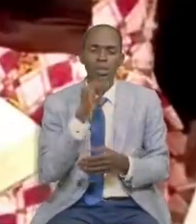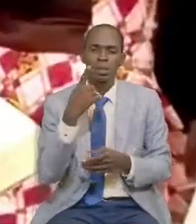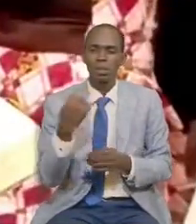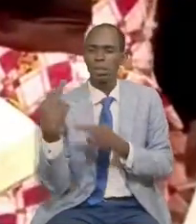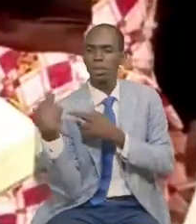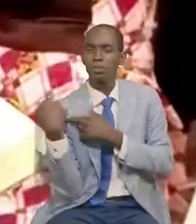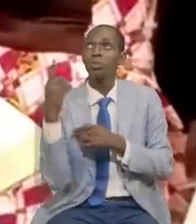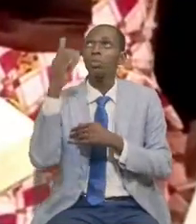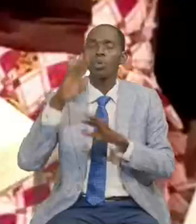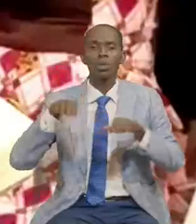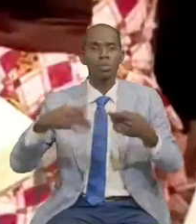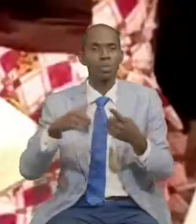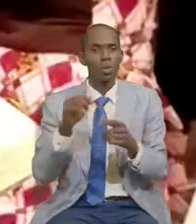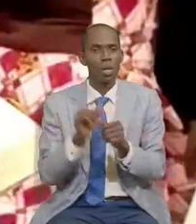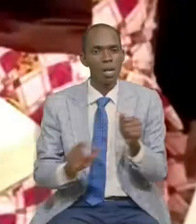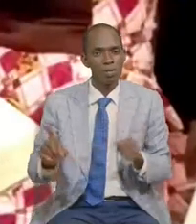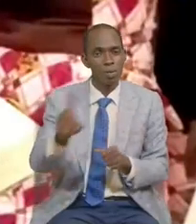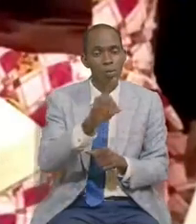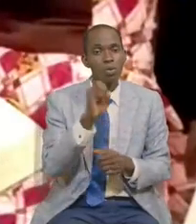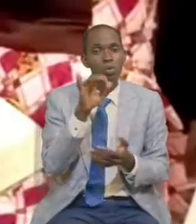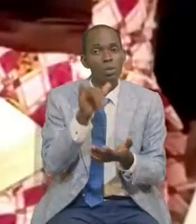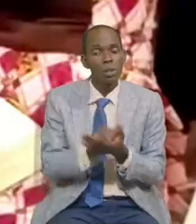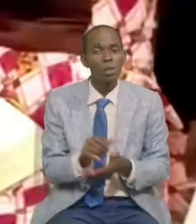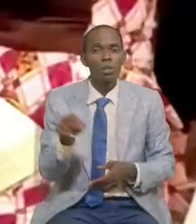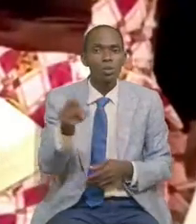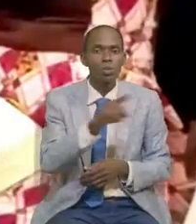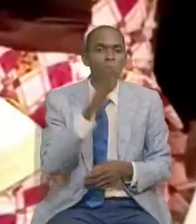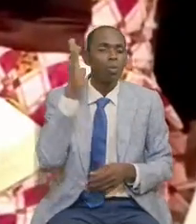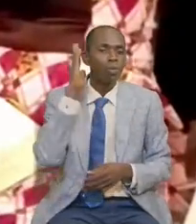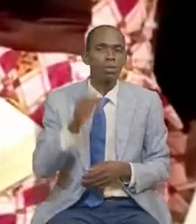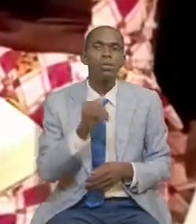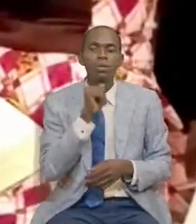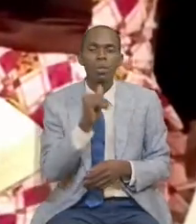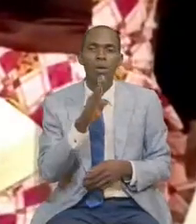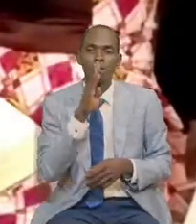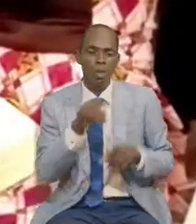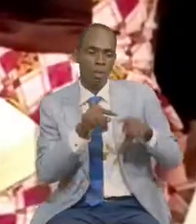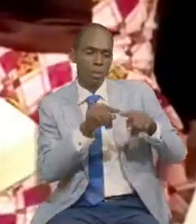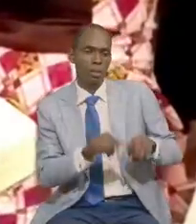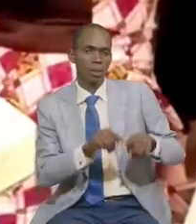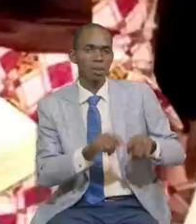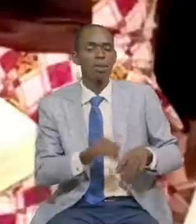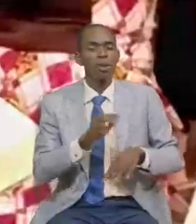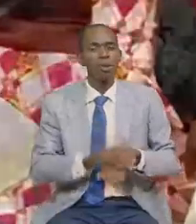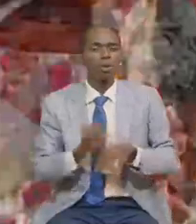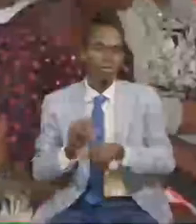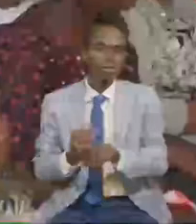chacun afin que tu ne t'appuies pas sur les autres inutilement.